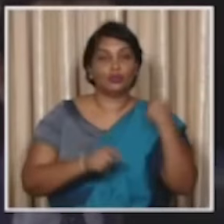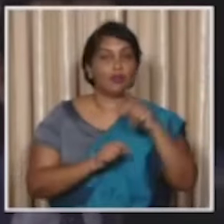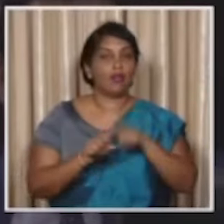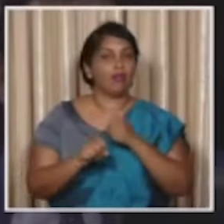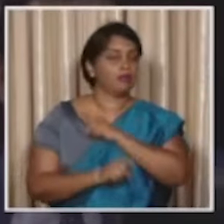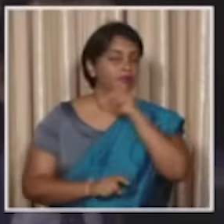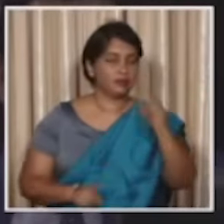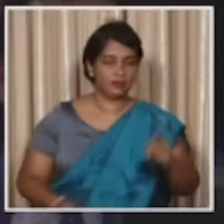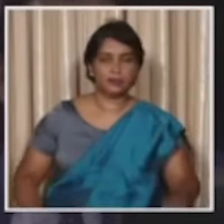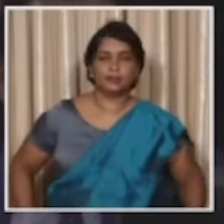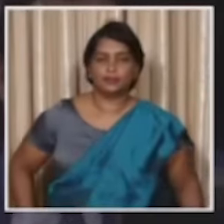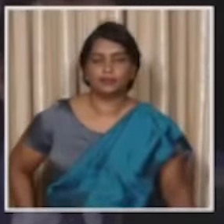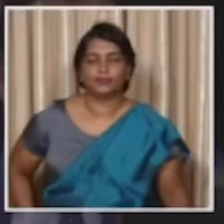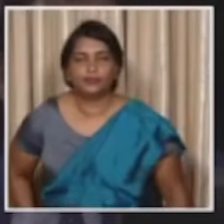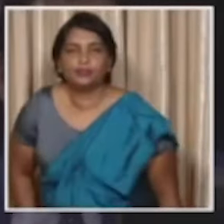රාගමට.